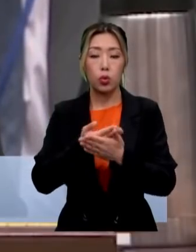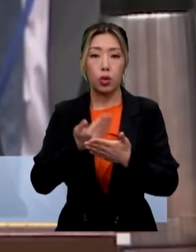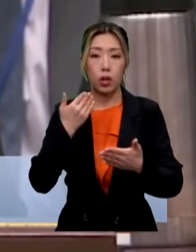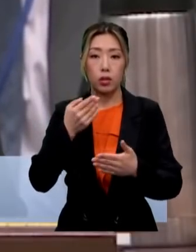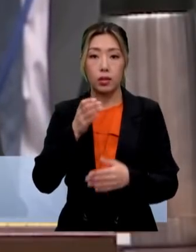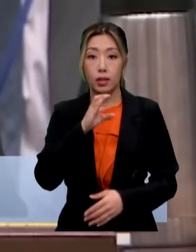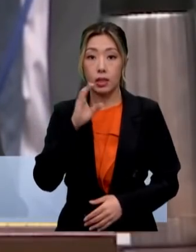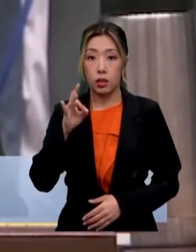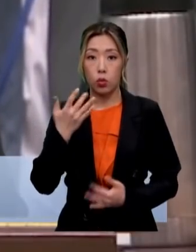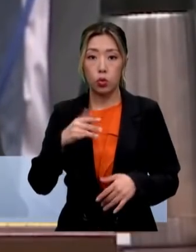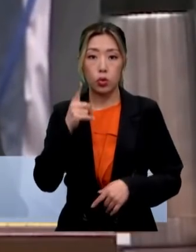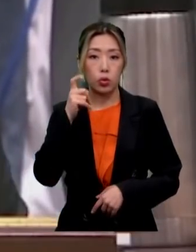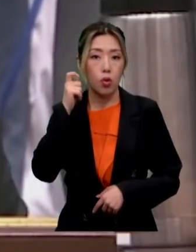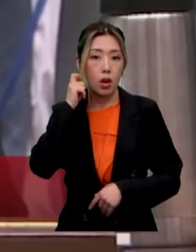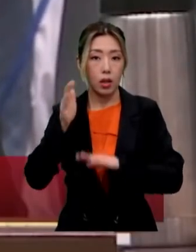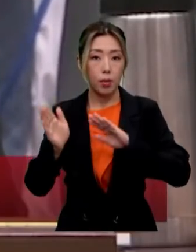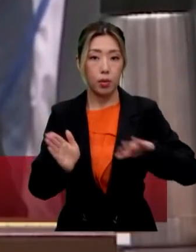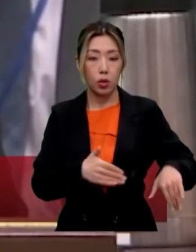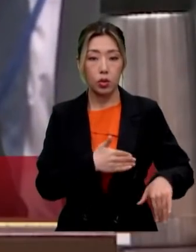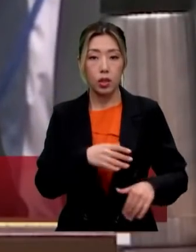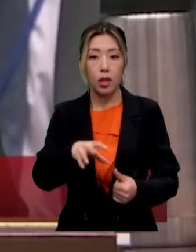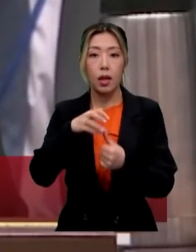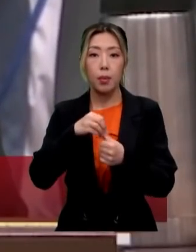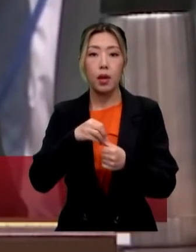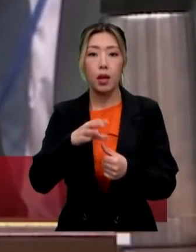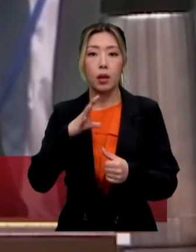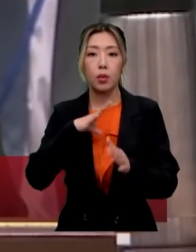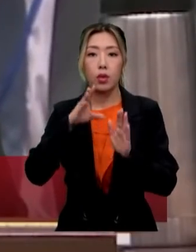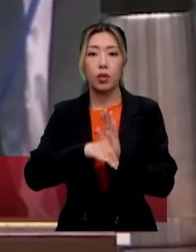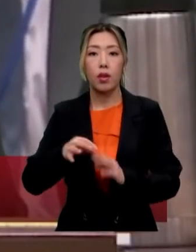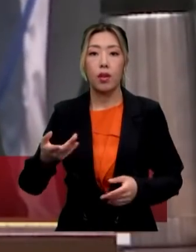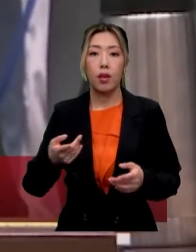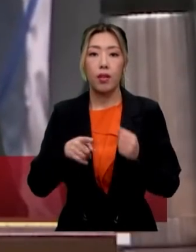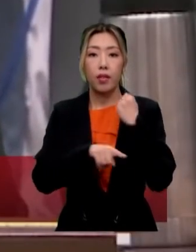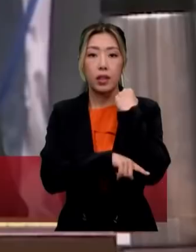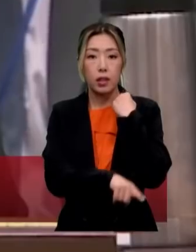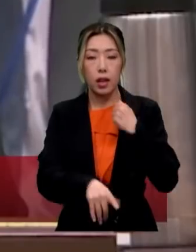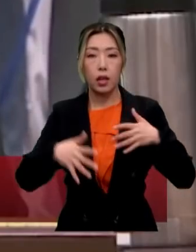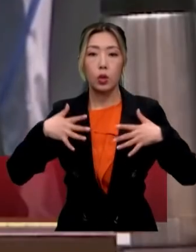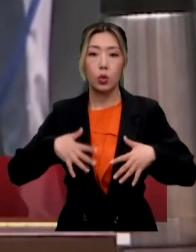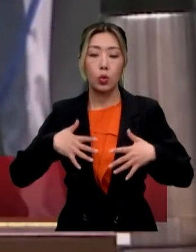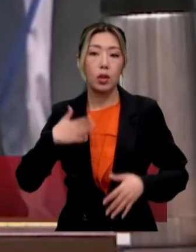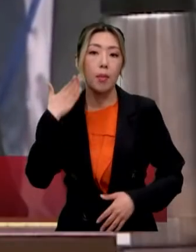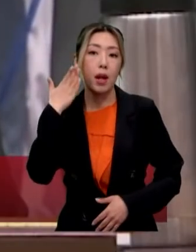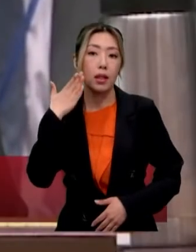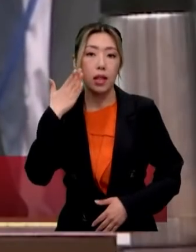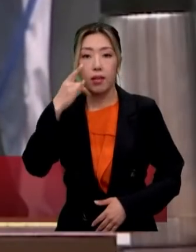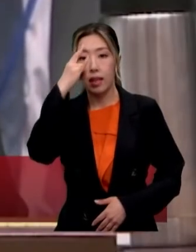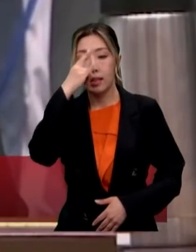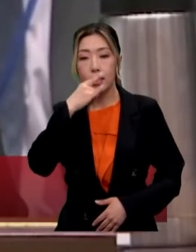нет уже более 100 лет. В империю входили территории таких стран, как Финляндия, Грузия, Молдавия, Казахстан,